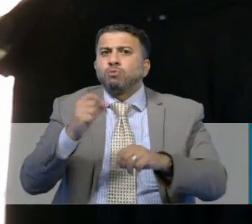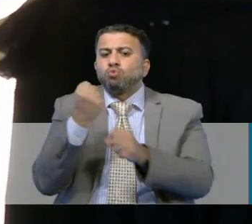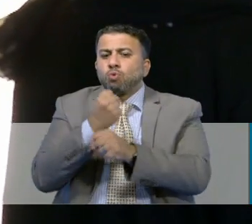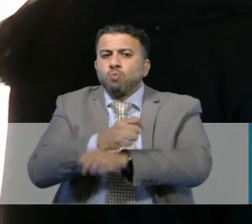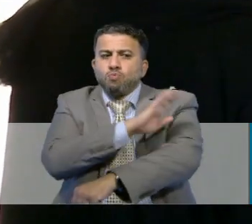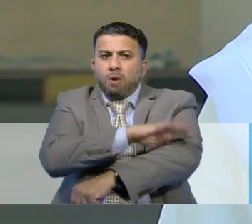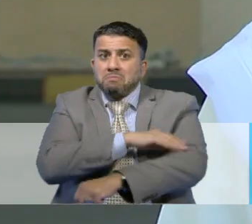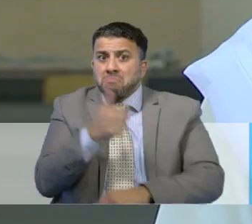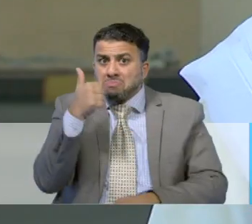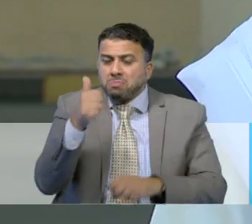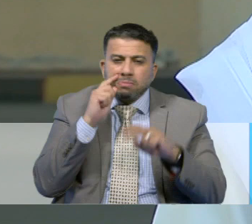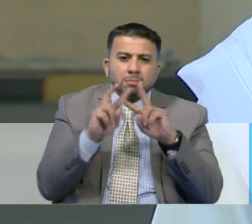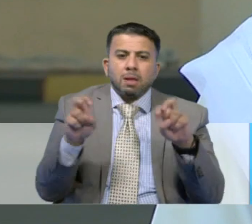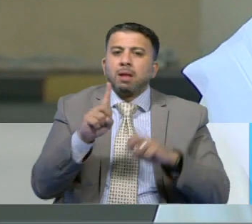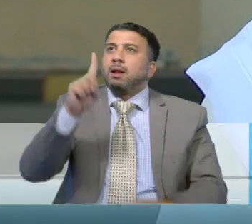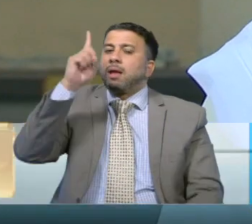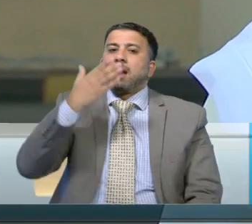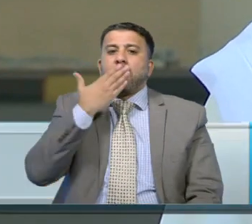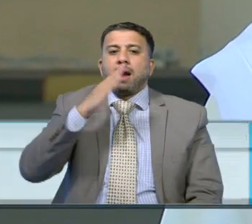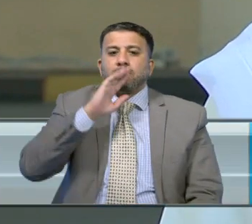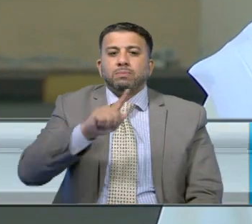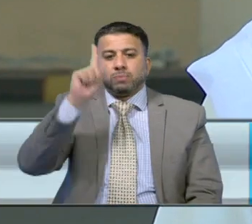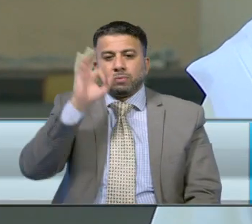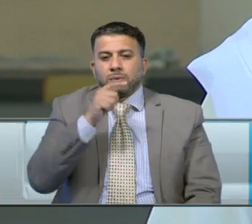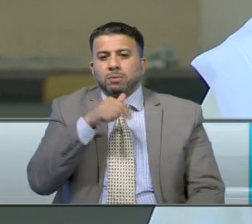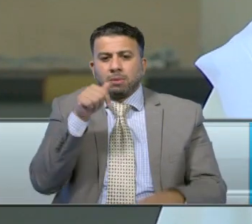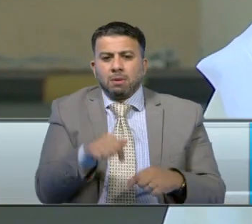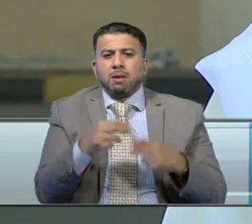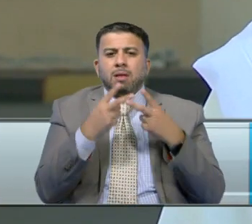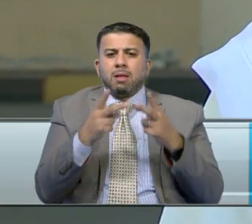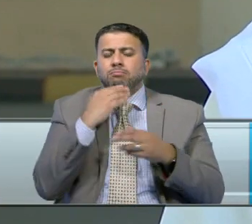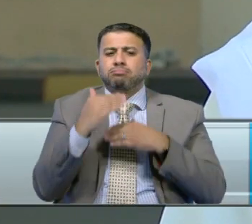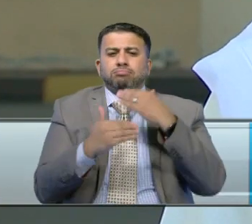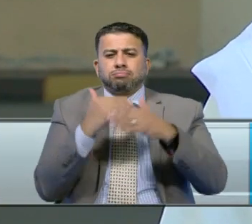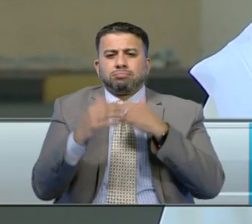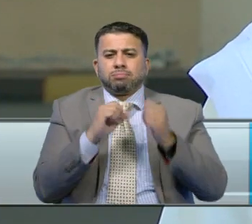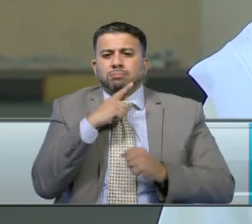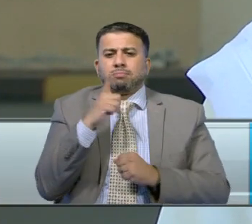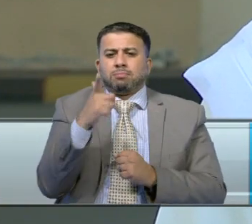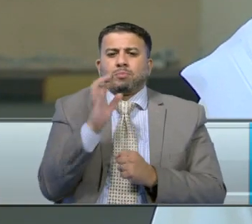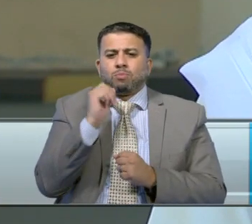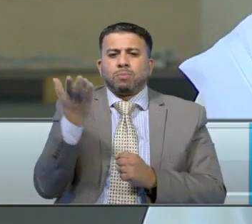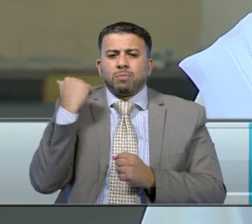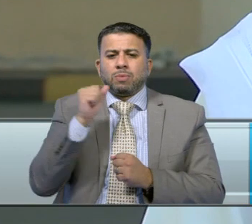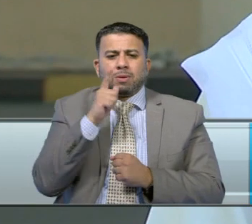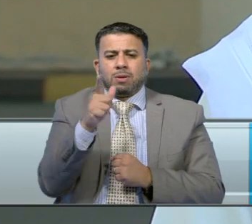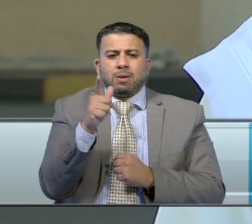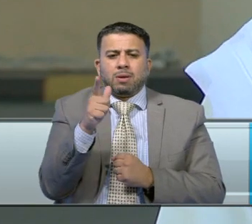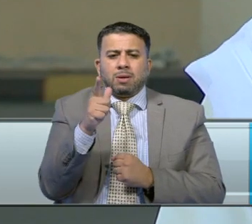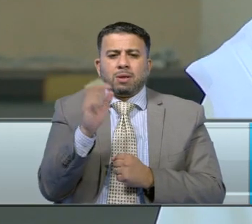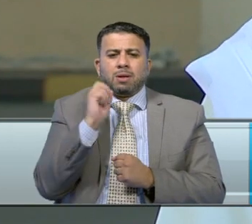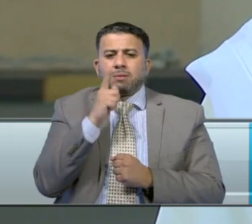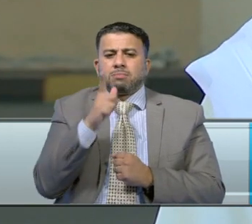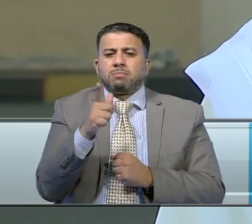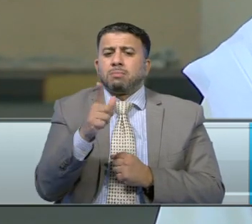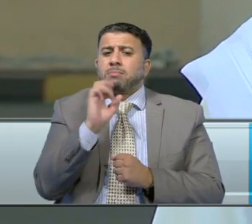العاملة. ولله الحمد والفضل، الأوضاع الآن بدأت إلى العودة كما كانت في السابق،